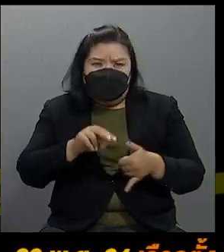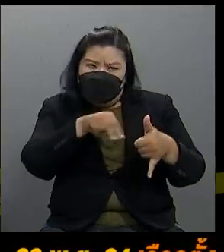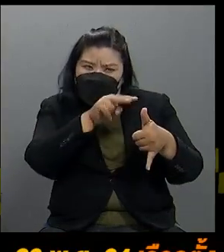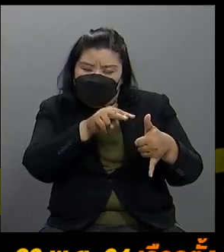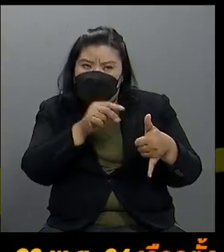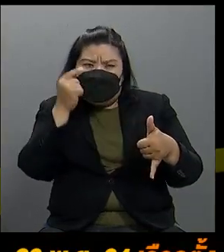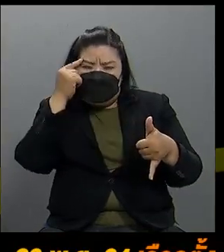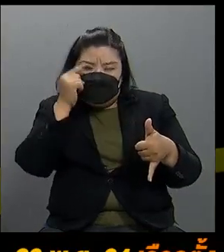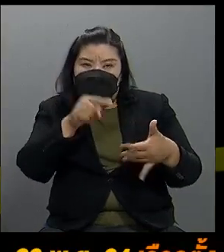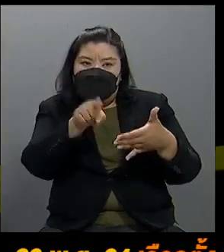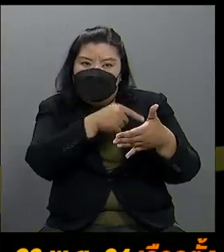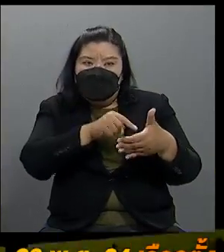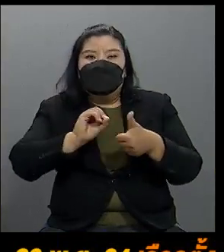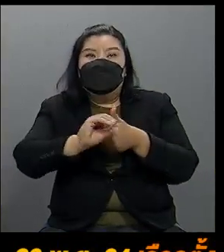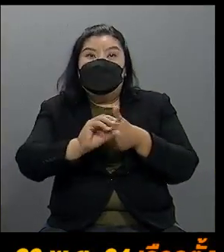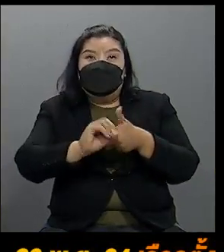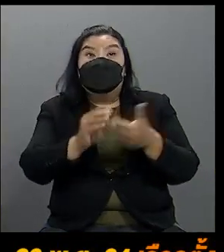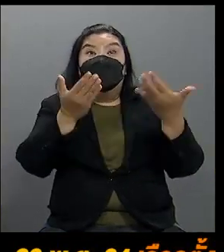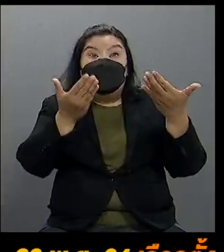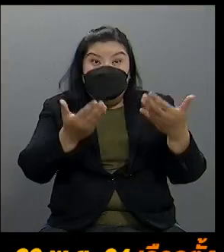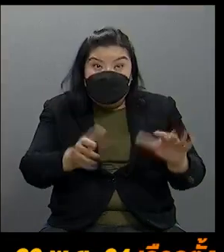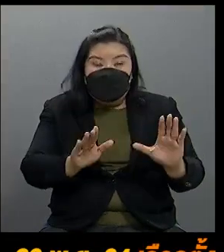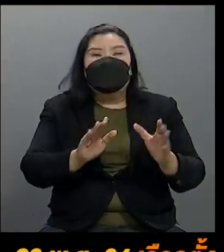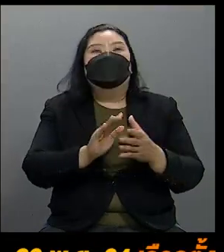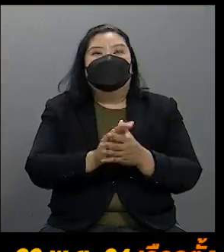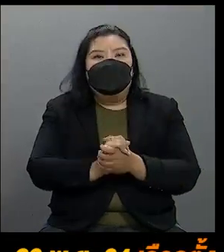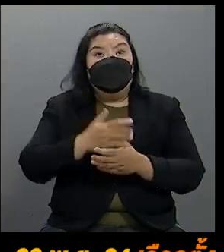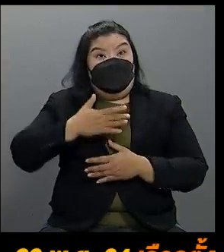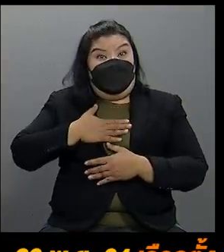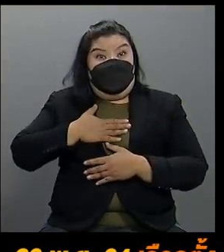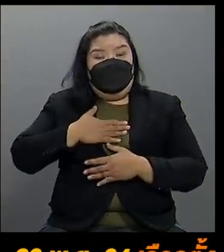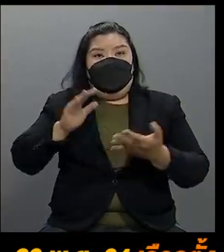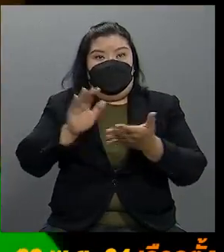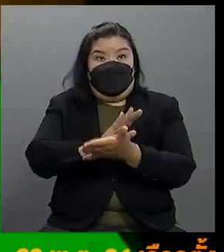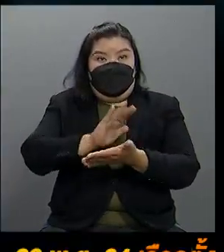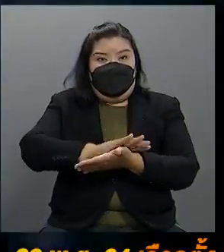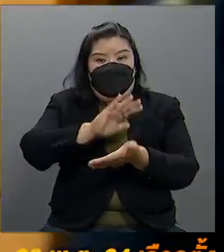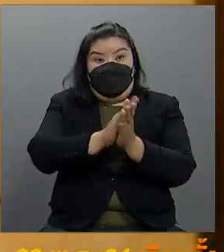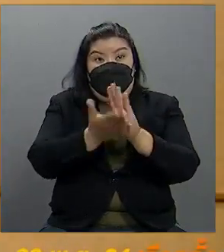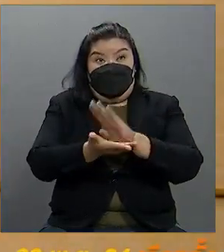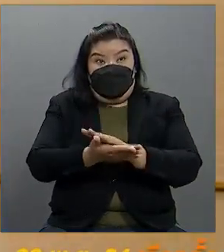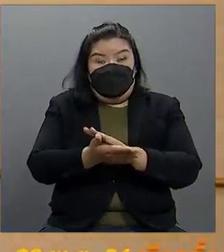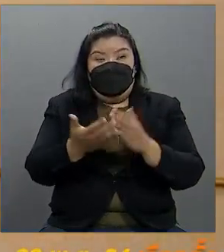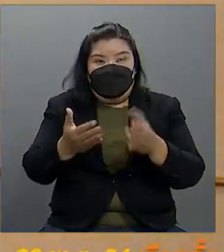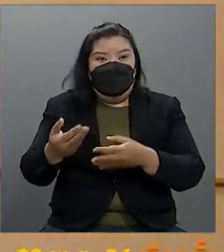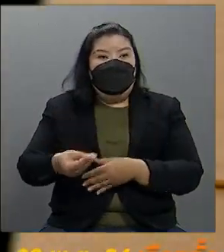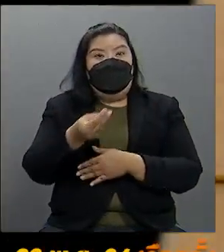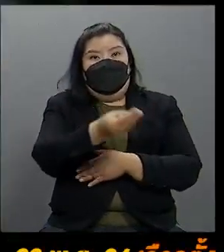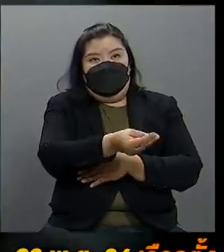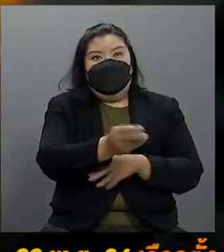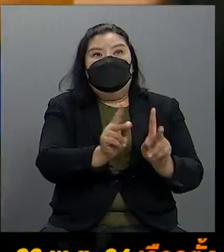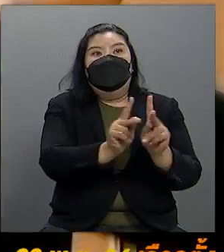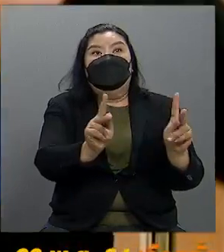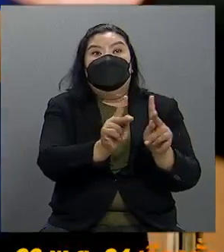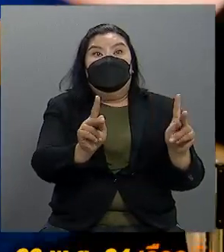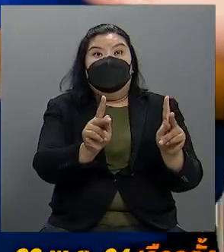ครับเมื่อลงคะแนนแล้วเสร็จนะครับผู้มีสิทธิ์เลือกตั้งก็พับบัตรเลือกตั้งให้เรียบร้อยนะครับก็จะมีกรรมการที่ควบคุมหีบบัตรเลือกตั้งและกรรมการประจำหน่วยท่